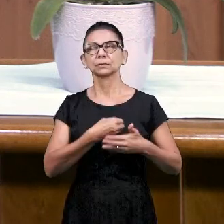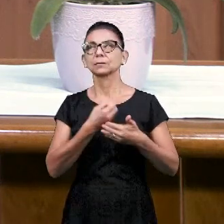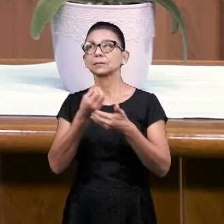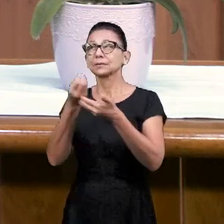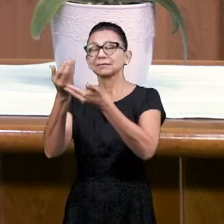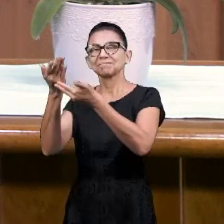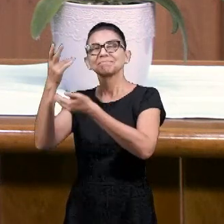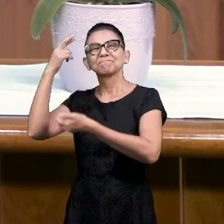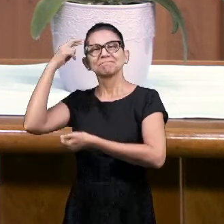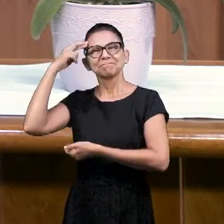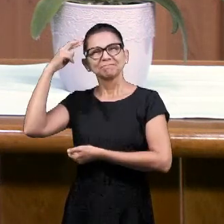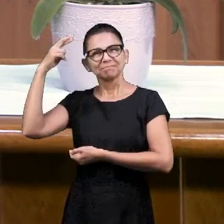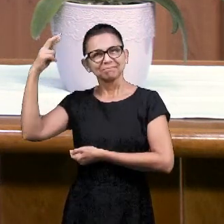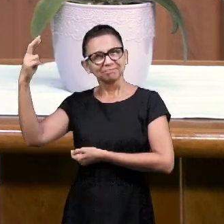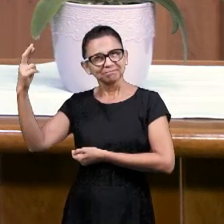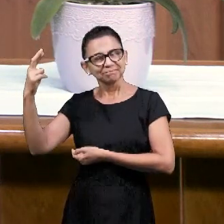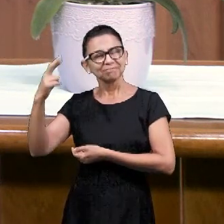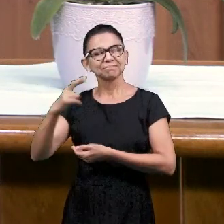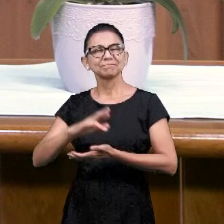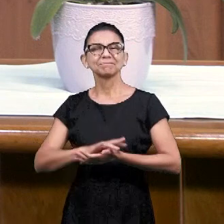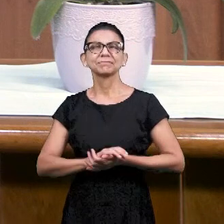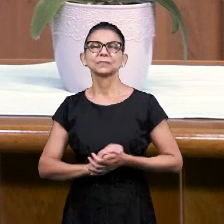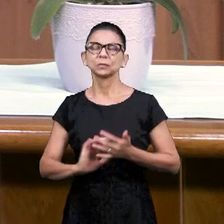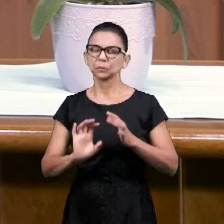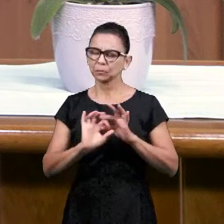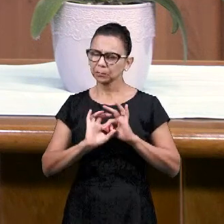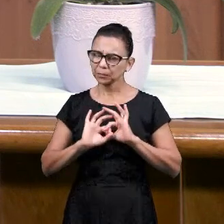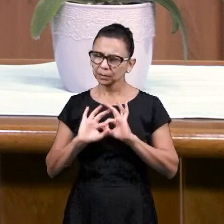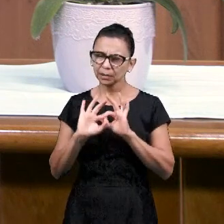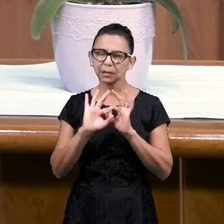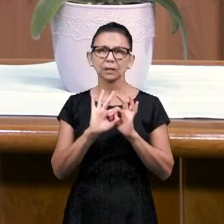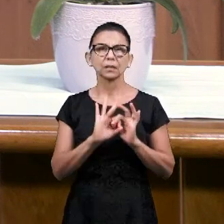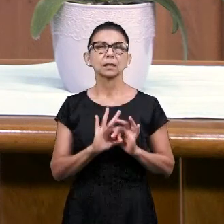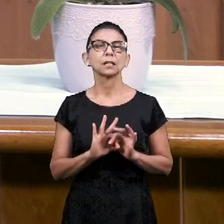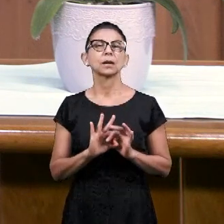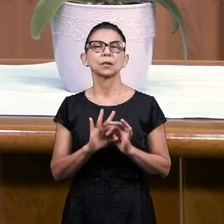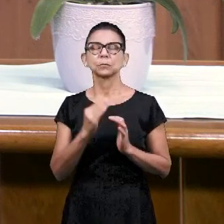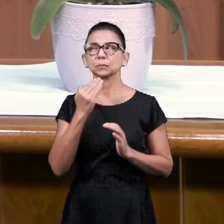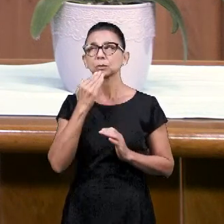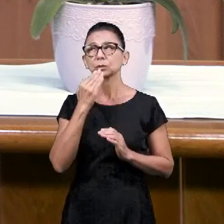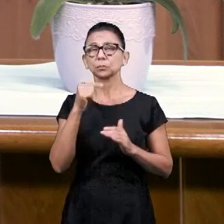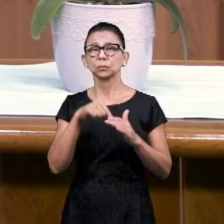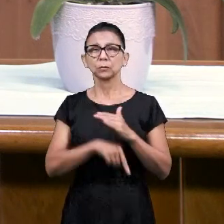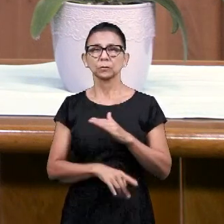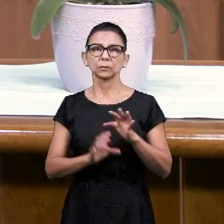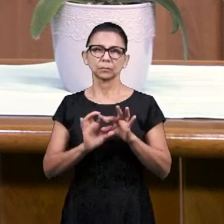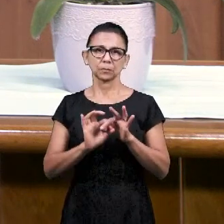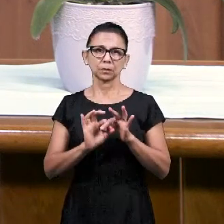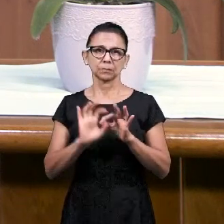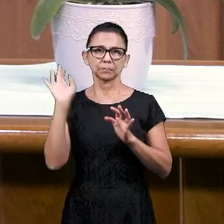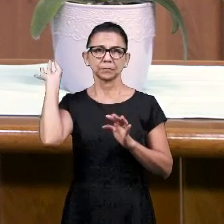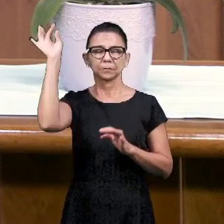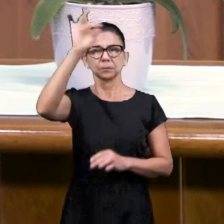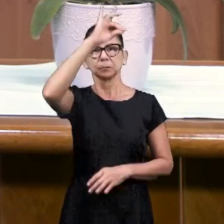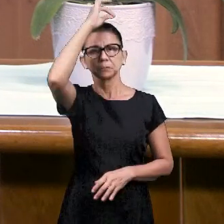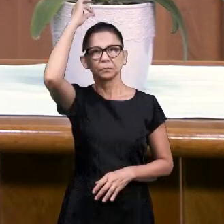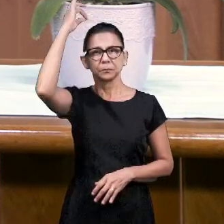allons continuer à mettre notre vie devant le Seigneur. Nous serons dans cette attitude de